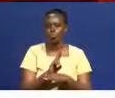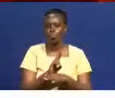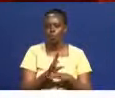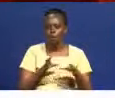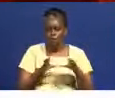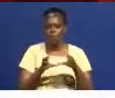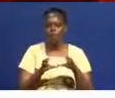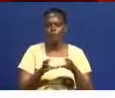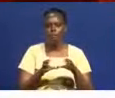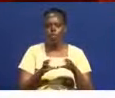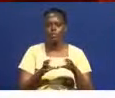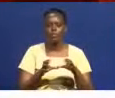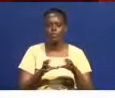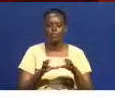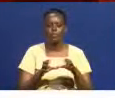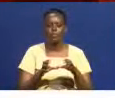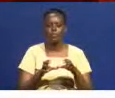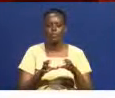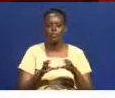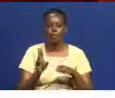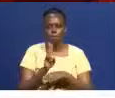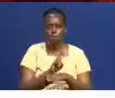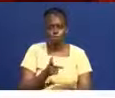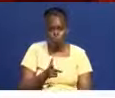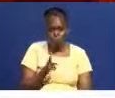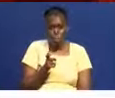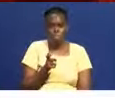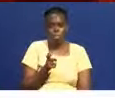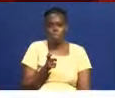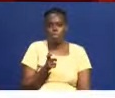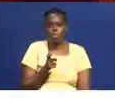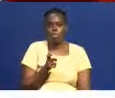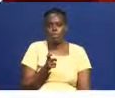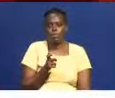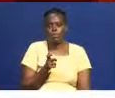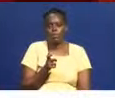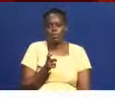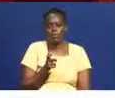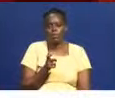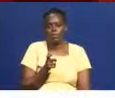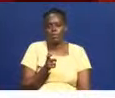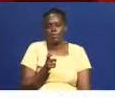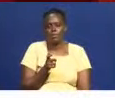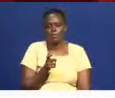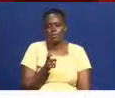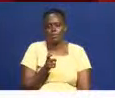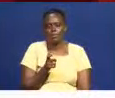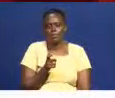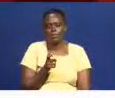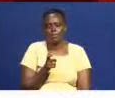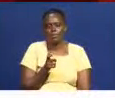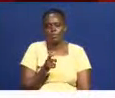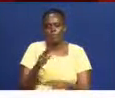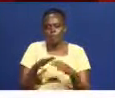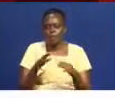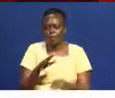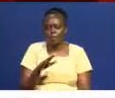nguvu zao, walitumia bunduki badala ya kutumia ile bunduki ambao